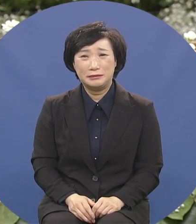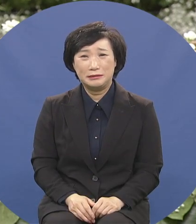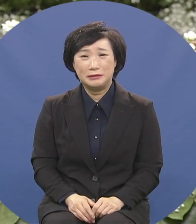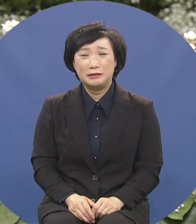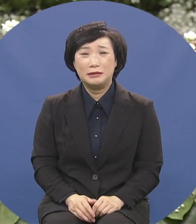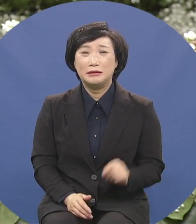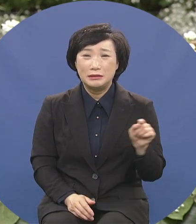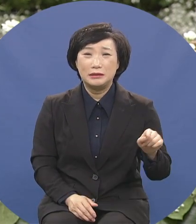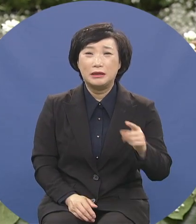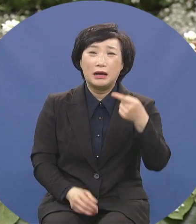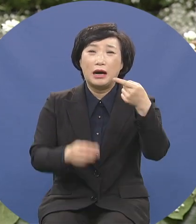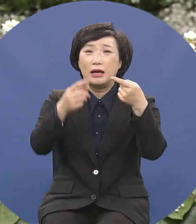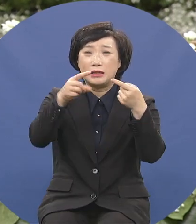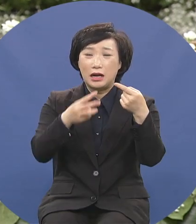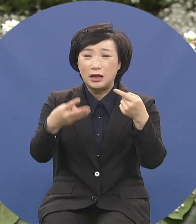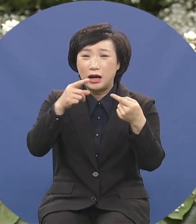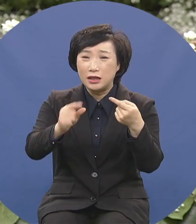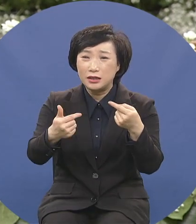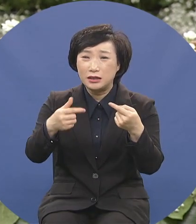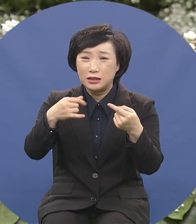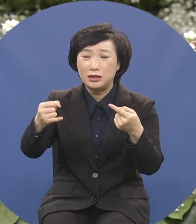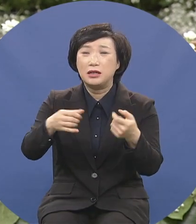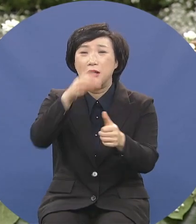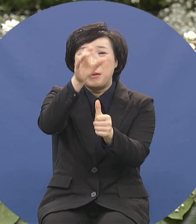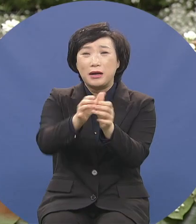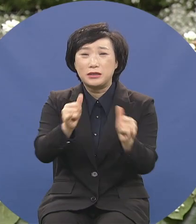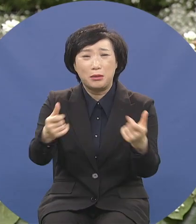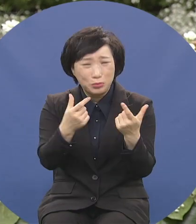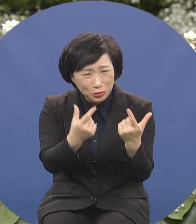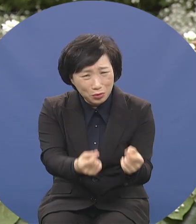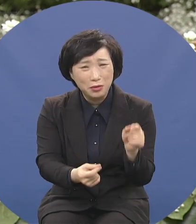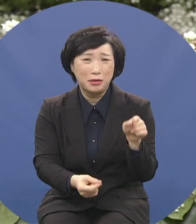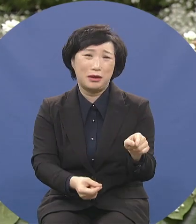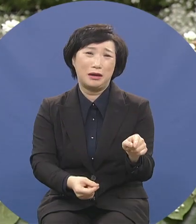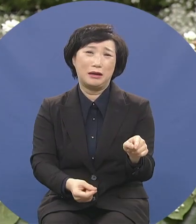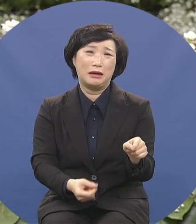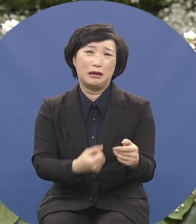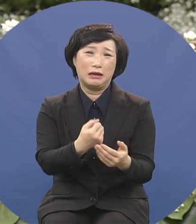한 달란트 받은 자와 조금도 다름이 없는